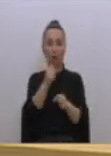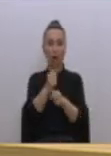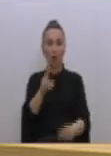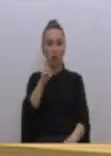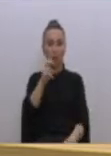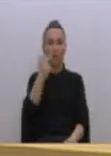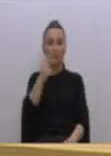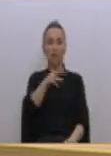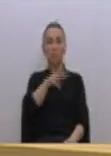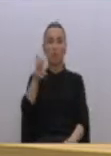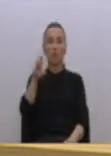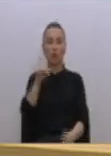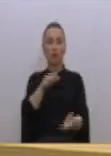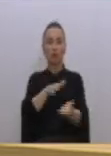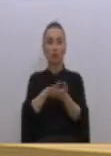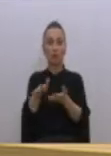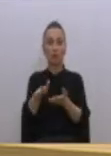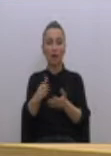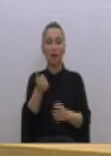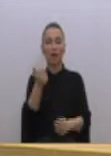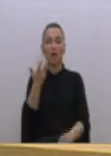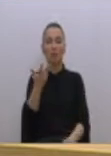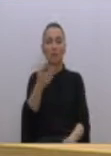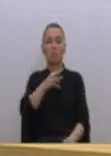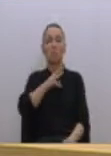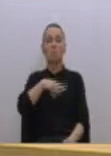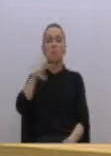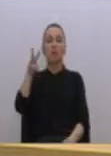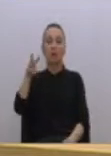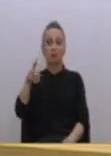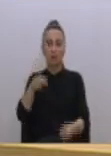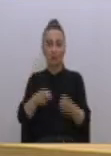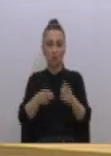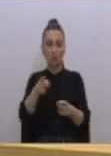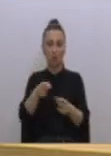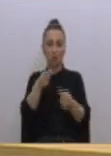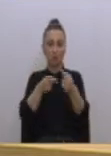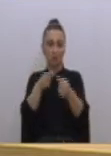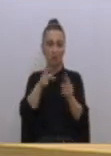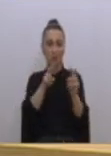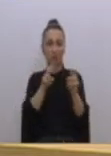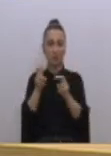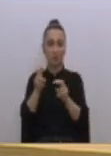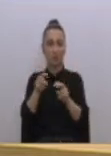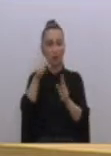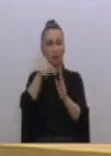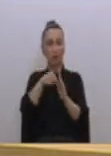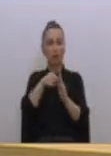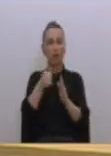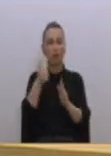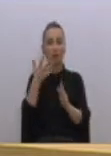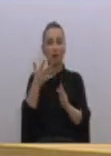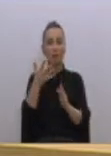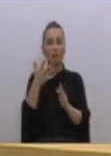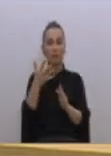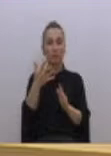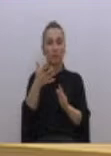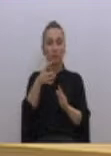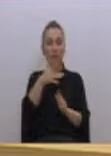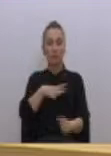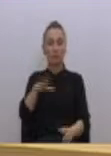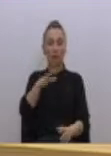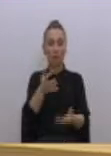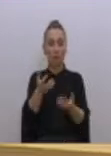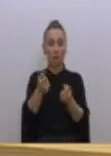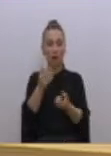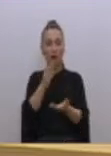rom 203 daiharja da ramdenime aso tvkat miliardamde roaldis realurat avebisagani ik ramdeni daibruna sakartvelom da